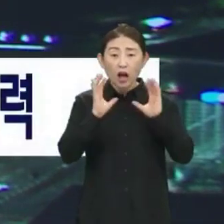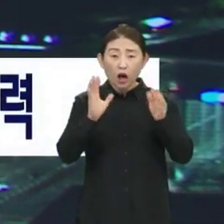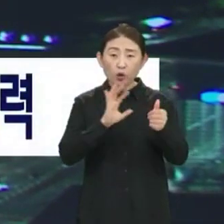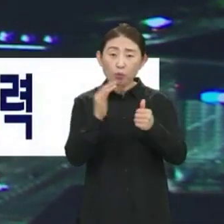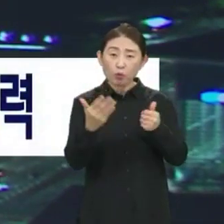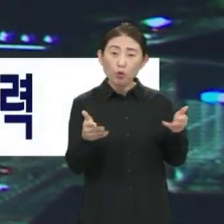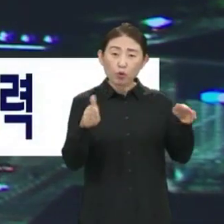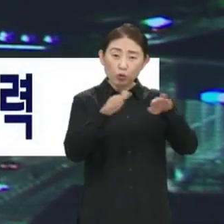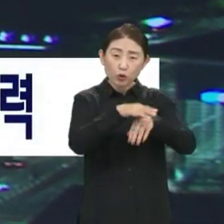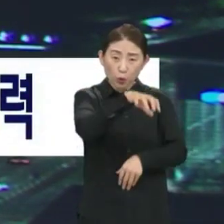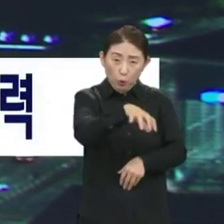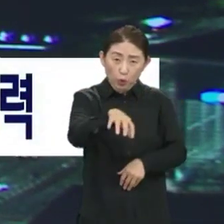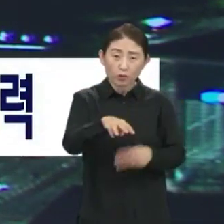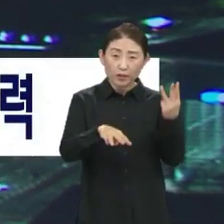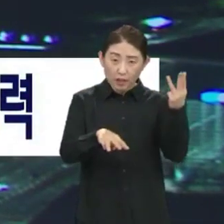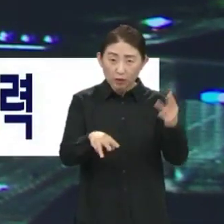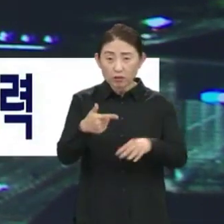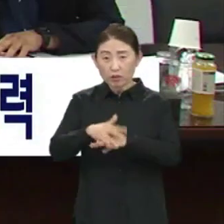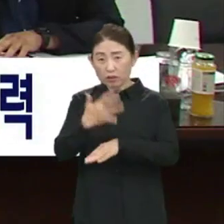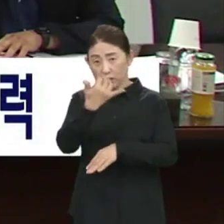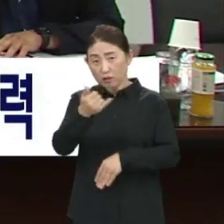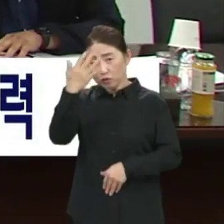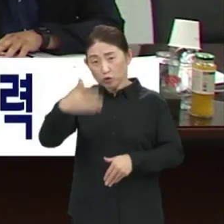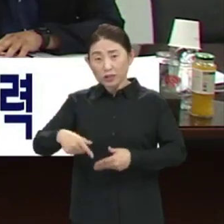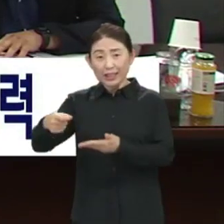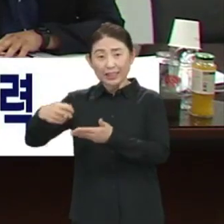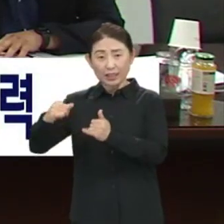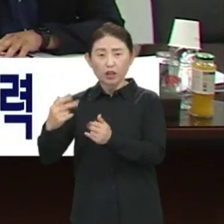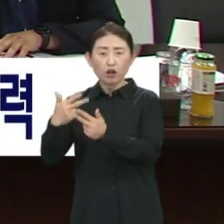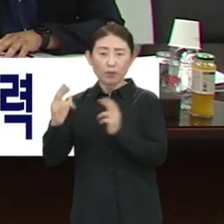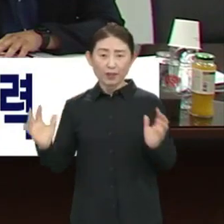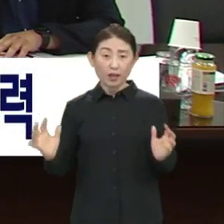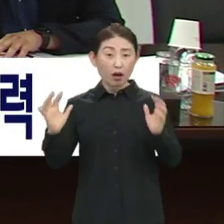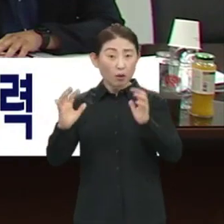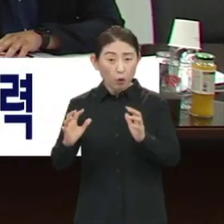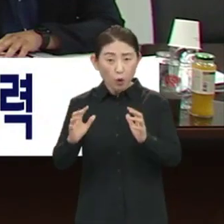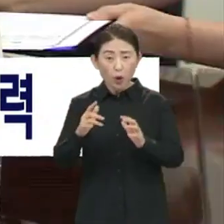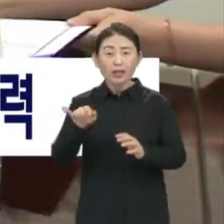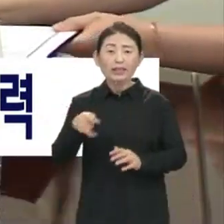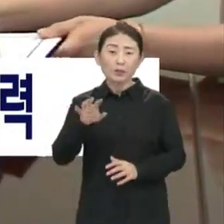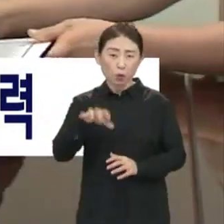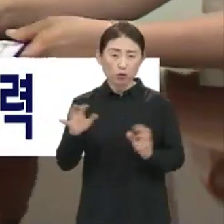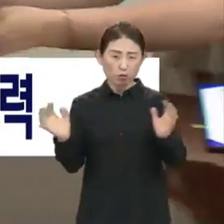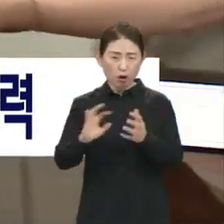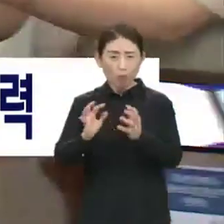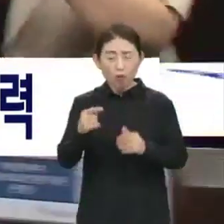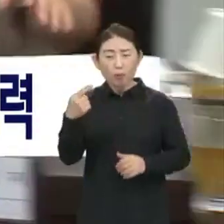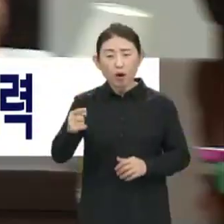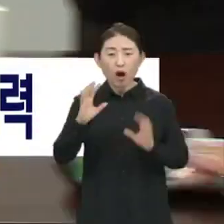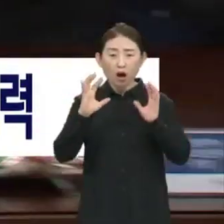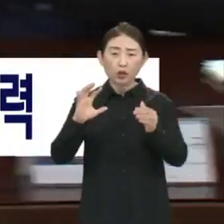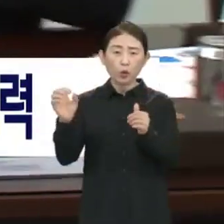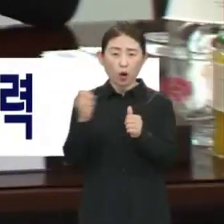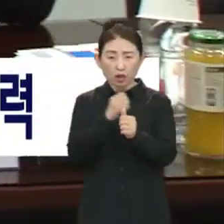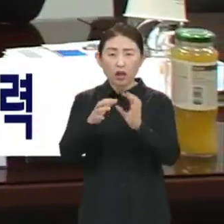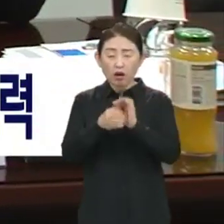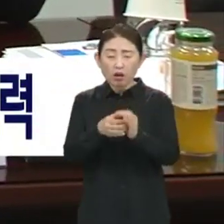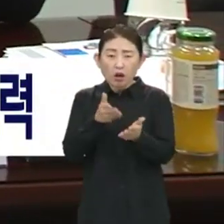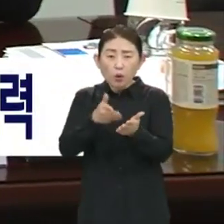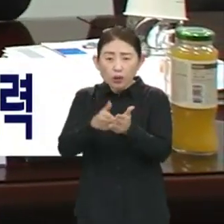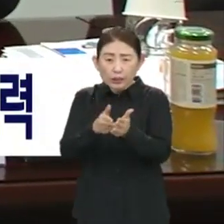대전 아동보호 전문기관 3곳과 대전 세종 충남 기자협회는 TJB 회의실에서 아동학대 언론보도 권고